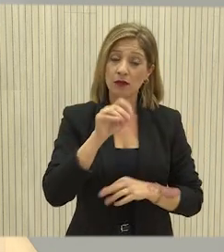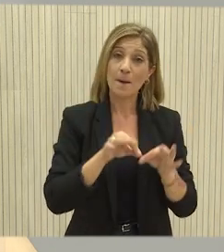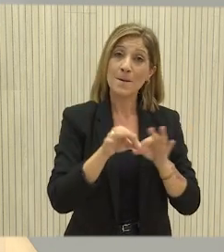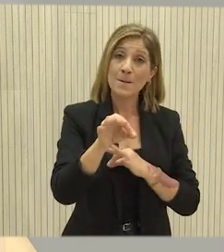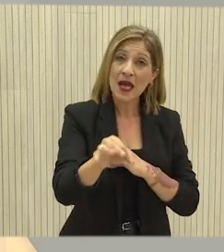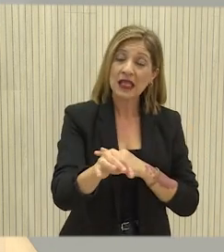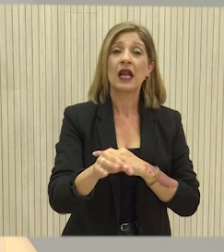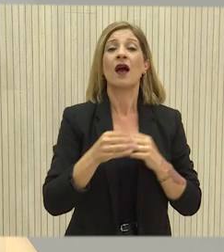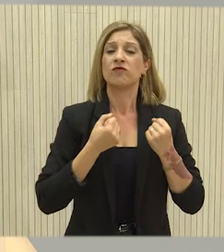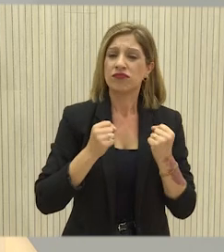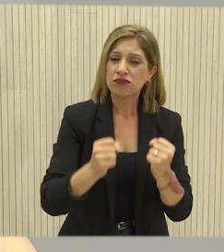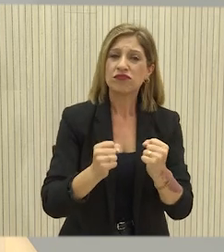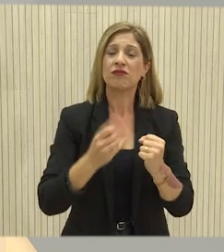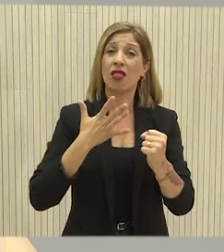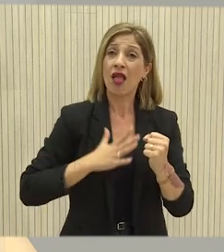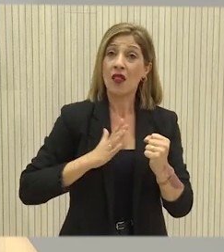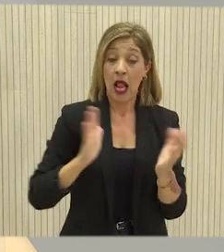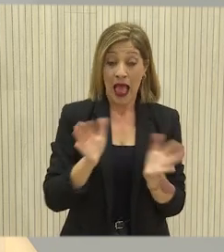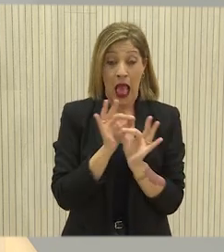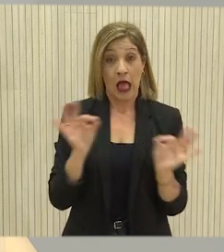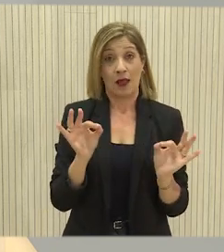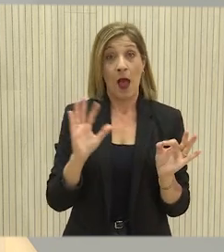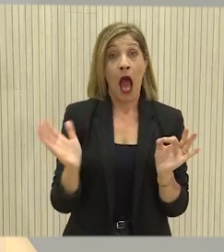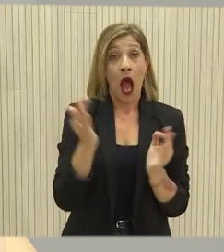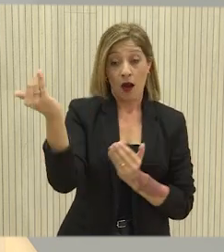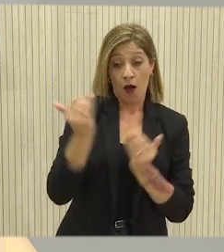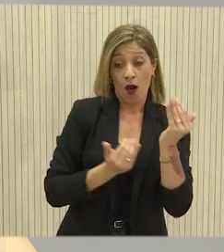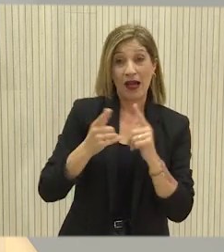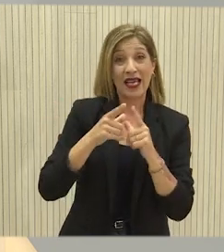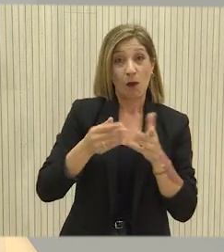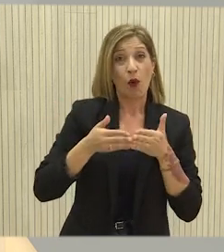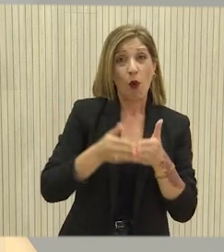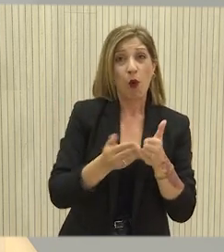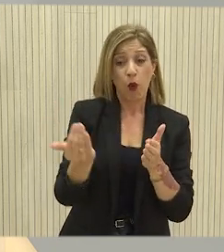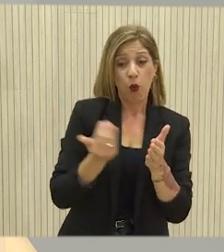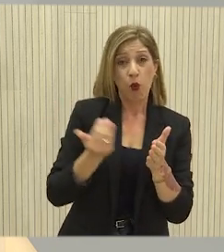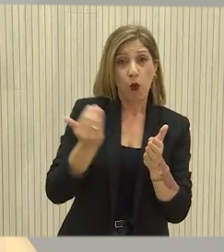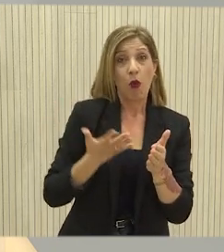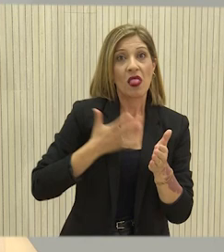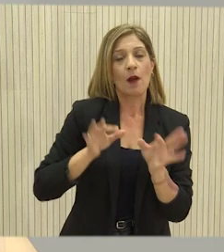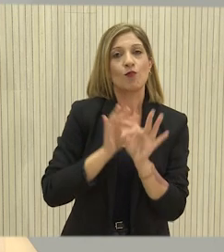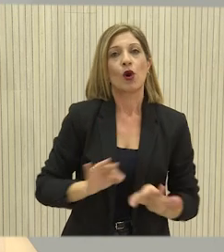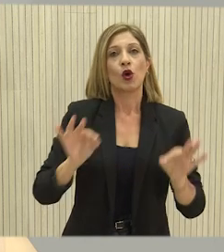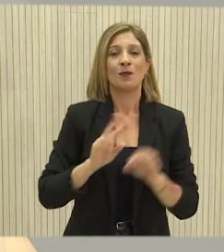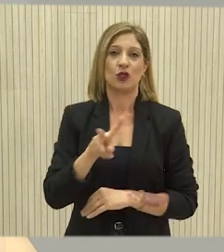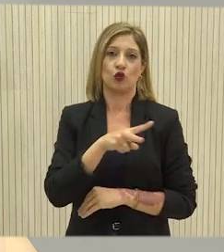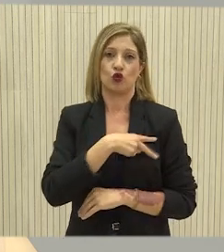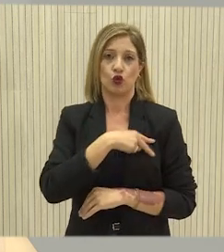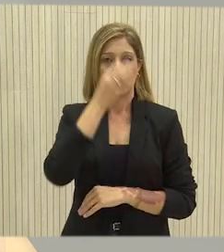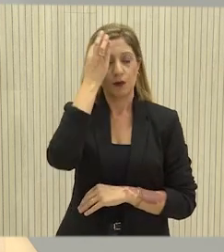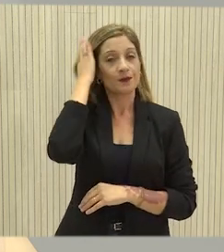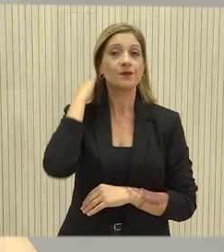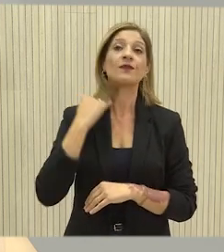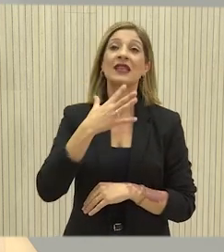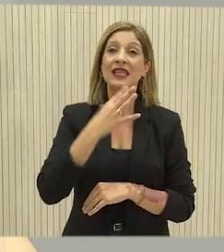και ενέργειες σε περίπτωση νέων μεταναστευτικών ροών, ούτως ώστε έγκαιρα και ουσιαστικά να ανταποκριθεί. Στο πλαίσιο αυτό, ο πρόεδρος